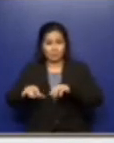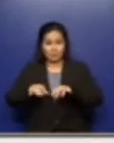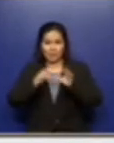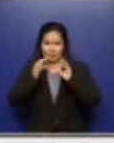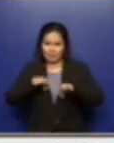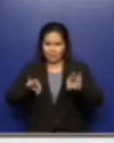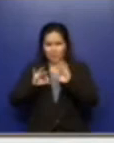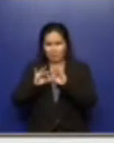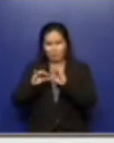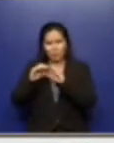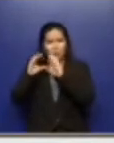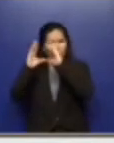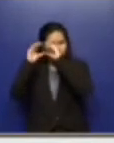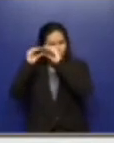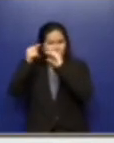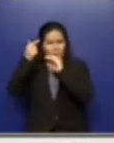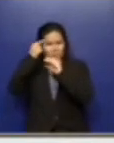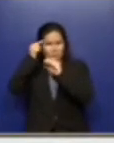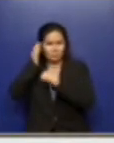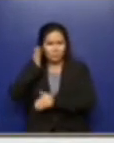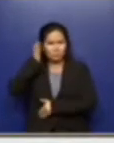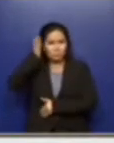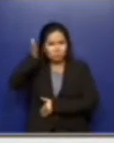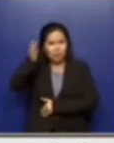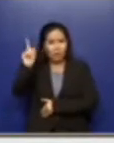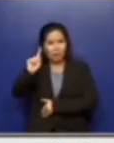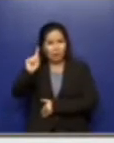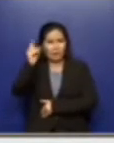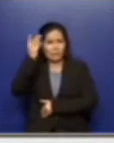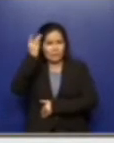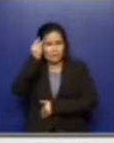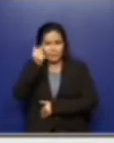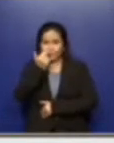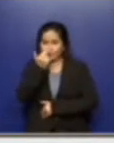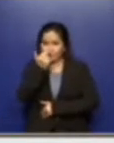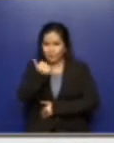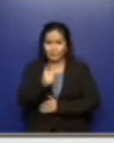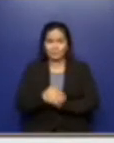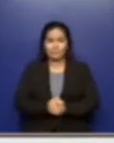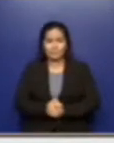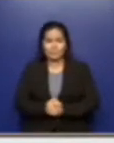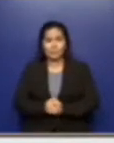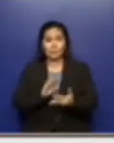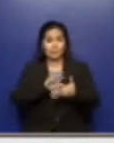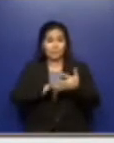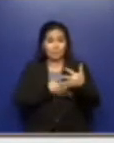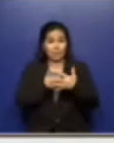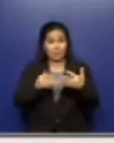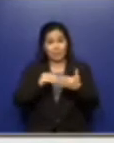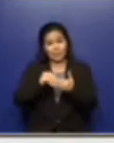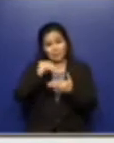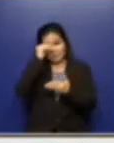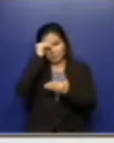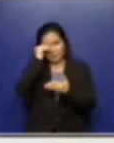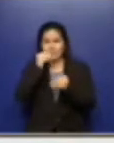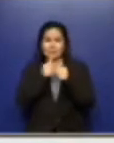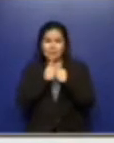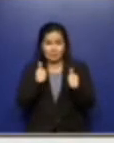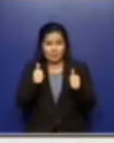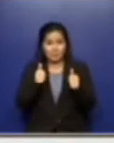คิดมากกว่านี้ครับไกลกว่านี้ส่วนเรื่องมาตรการศึกษาดีแน่นอนที่สุ